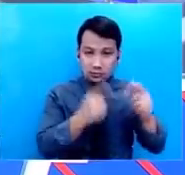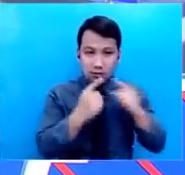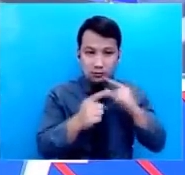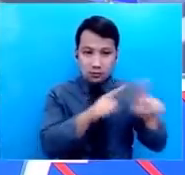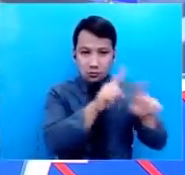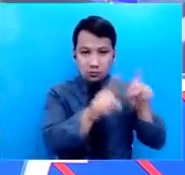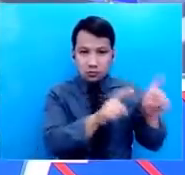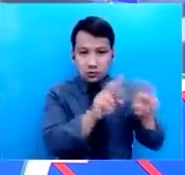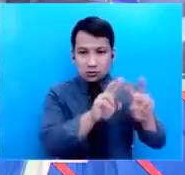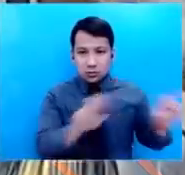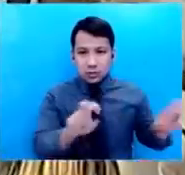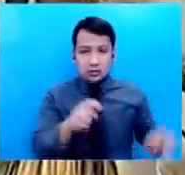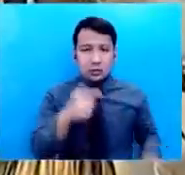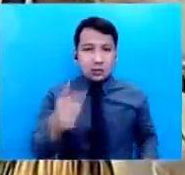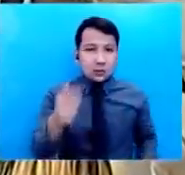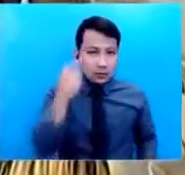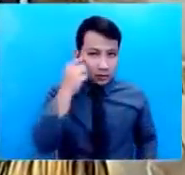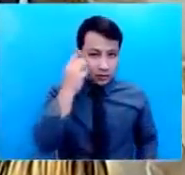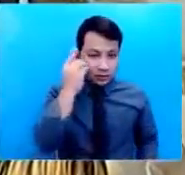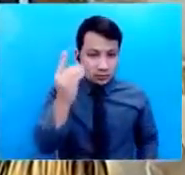Gary De Leon.